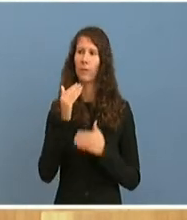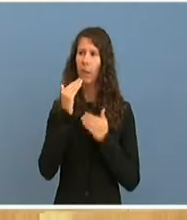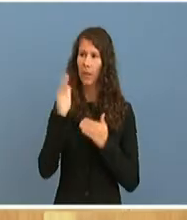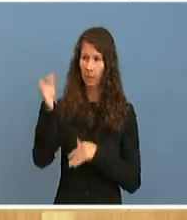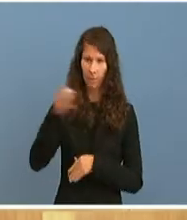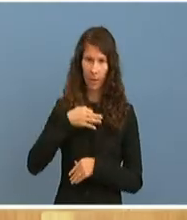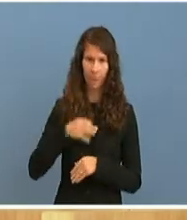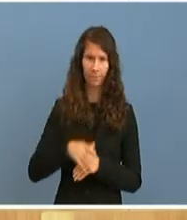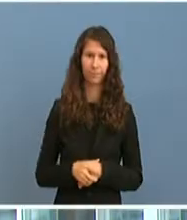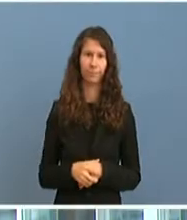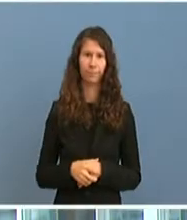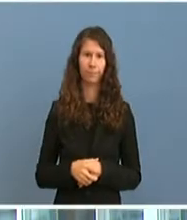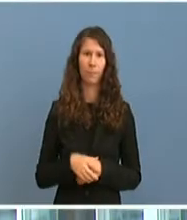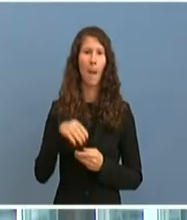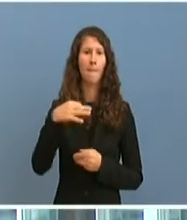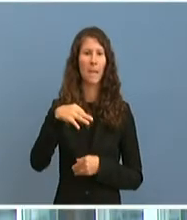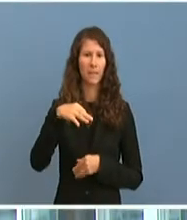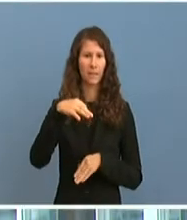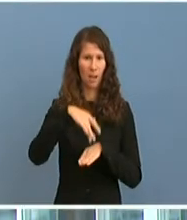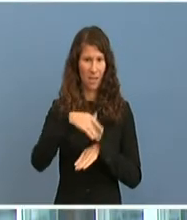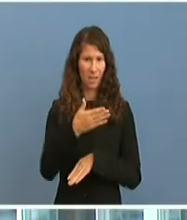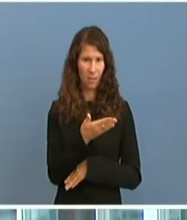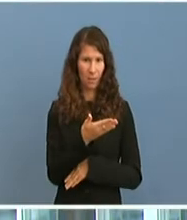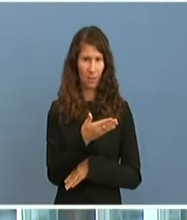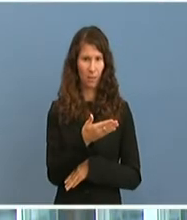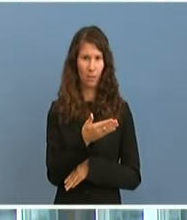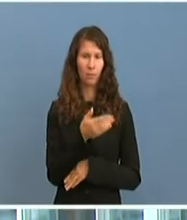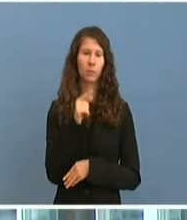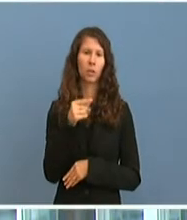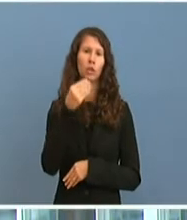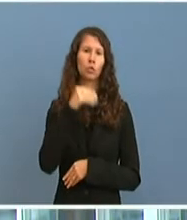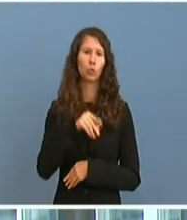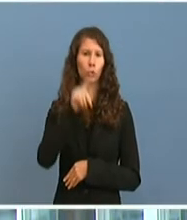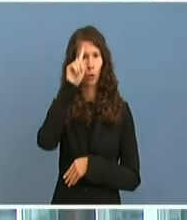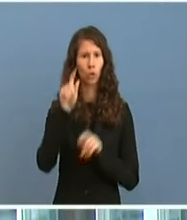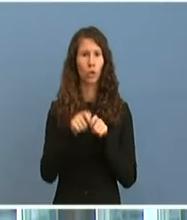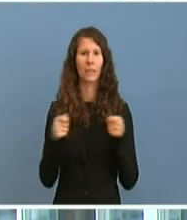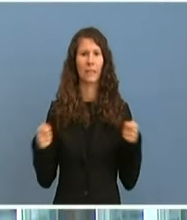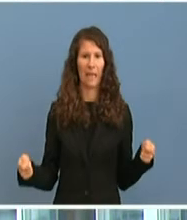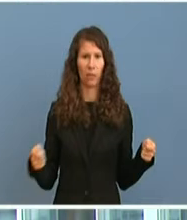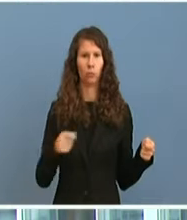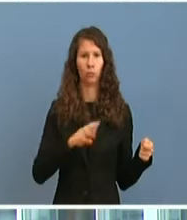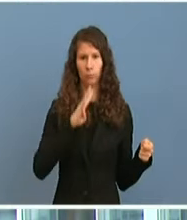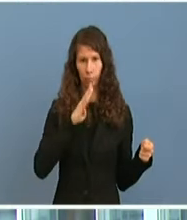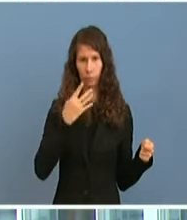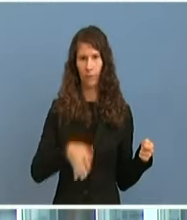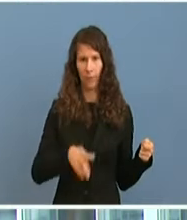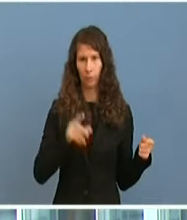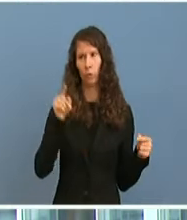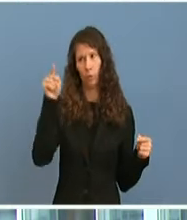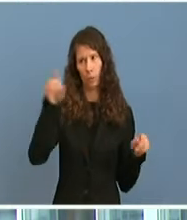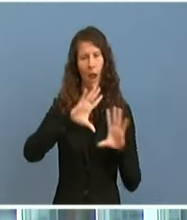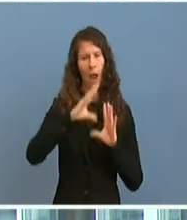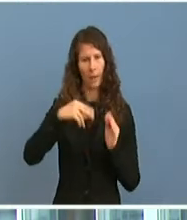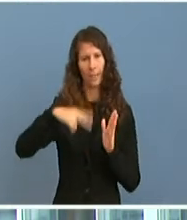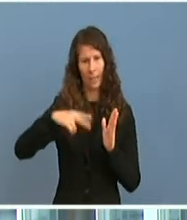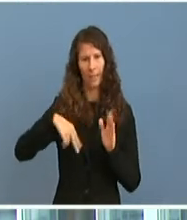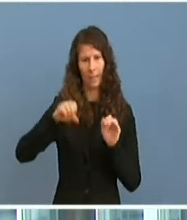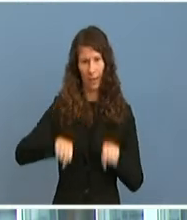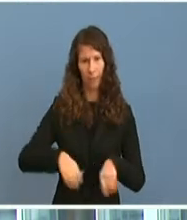Frage. Die Ministerin hat sich dazu gegenüber der Süddeutschen Zeitung geäußert. Das können Sie alles nachlesen. Das bedeutet,